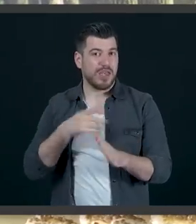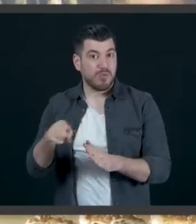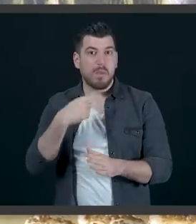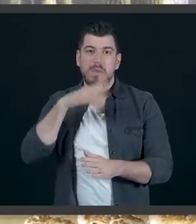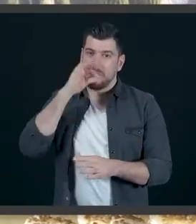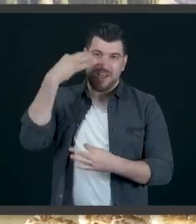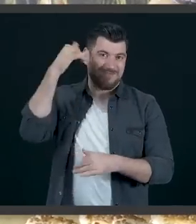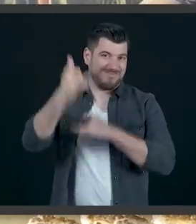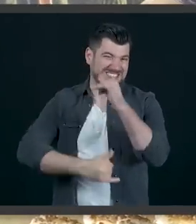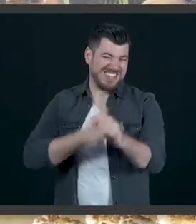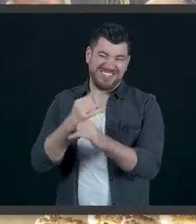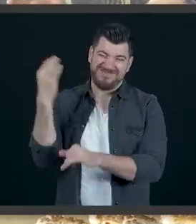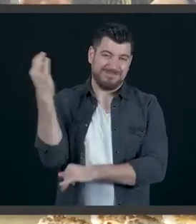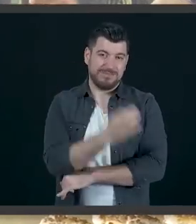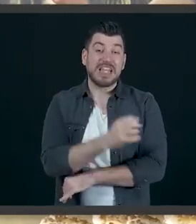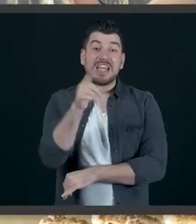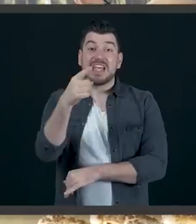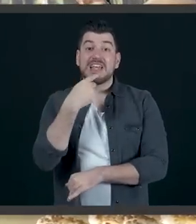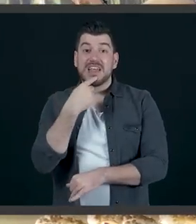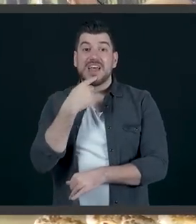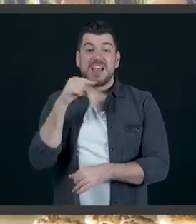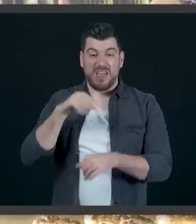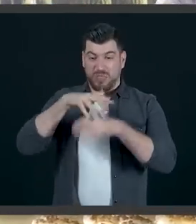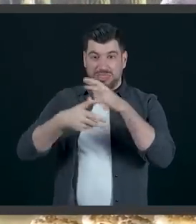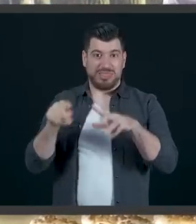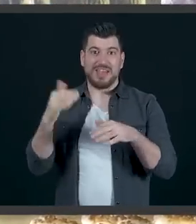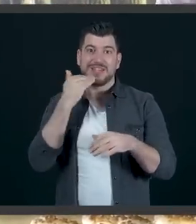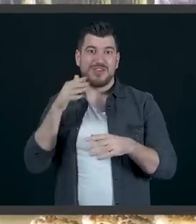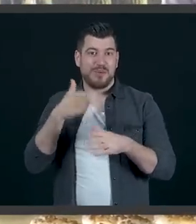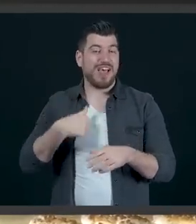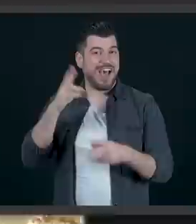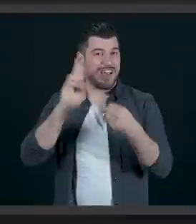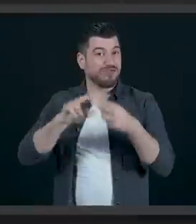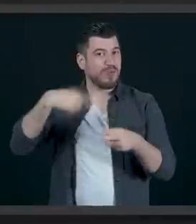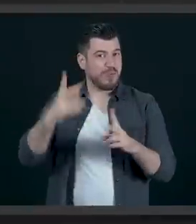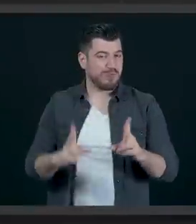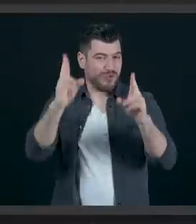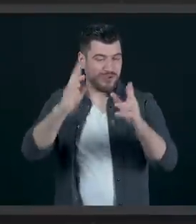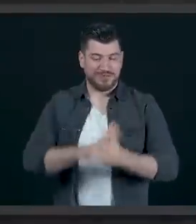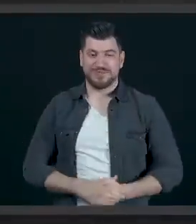υπερ-site μου, φεύγουν μπουγάτσες από τα χέρια μου. Σας ευχαριστώ πάρα πολύ, ραντεβού στο επόμενο επεισόδιο.